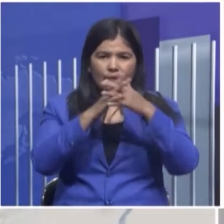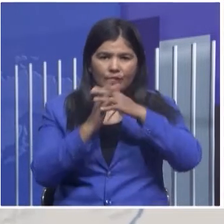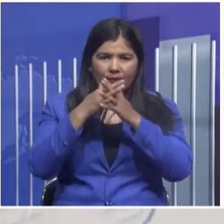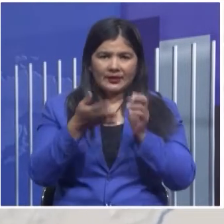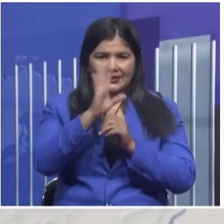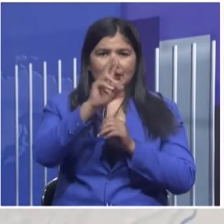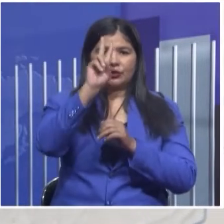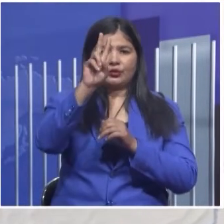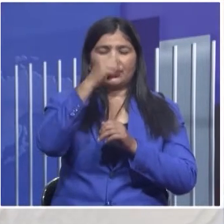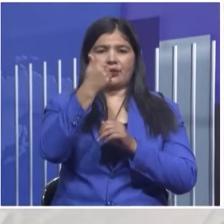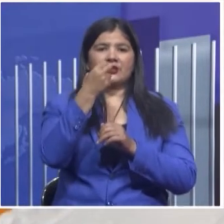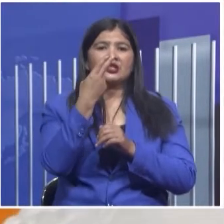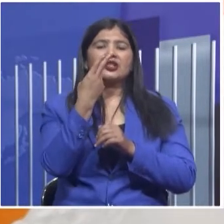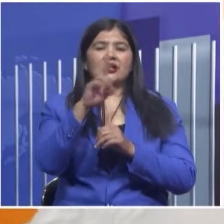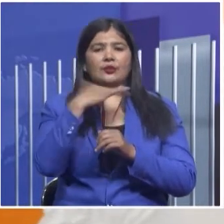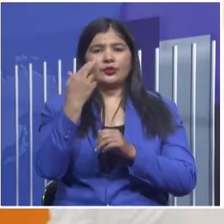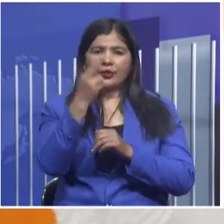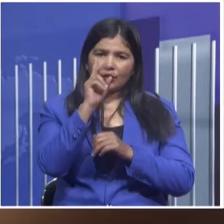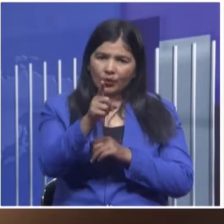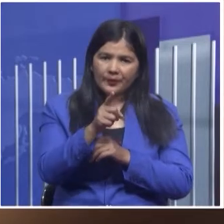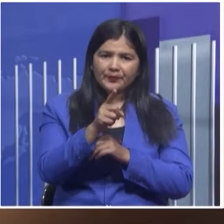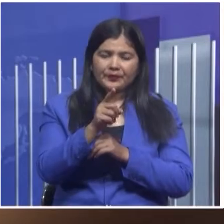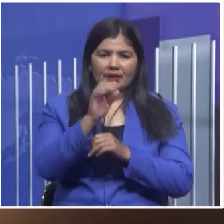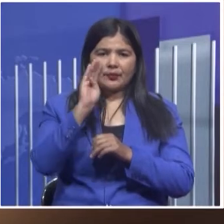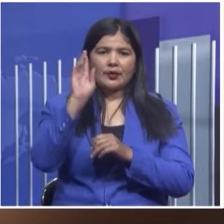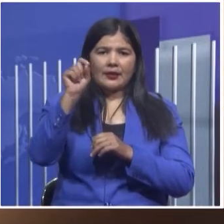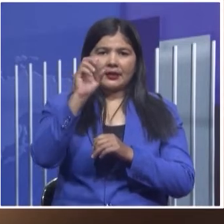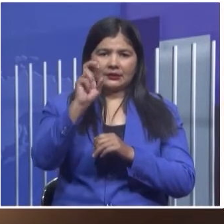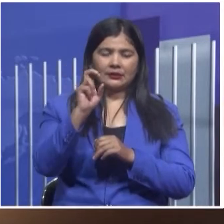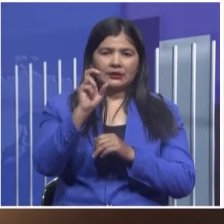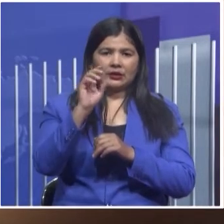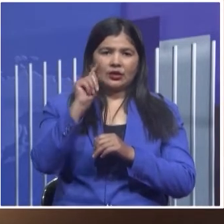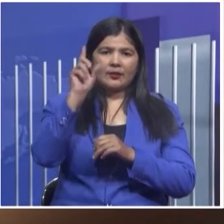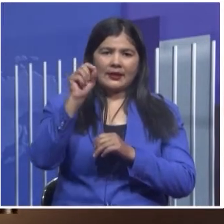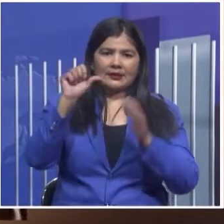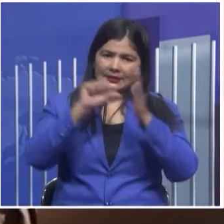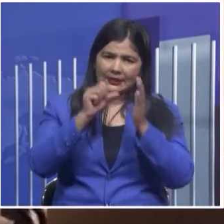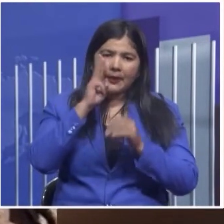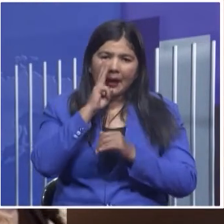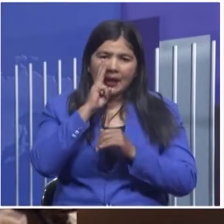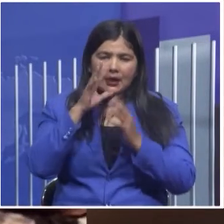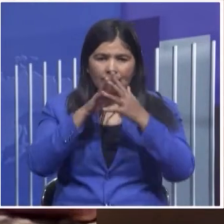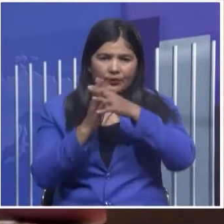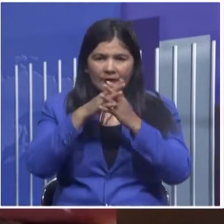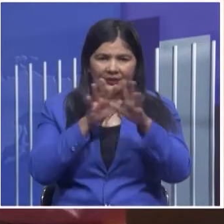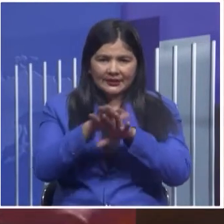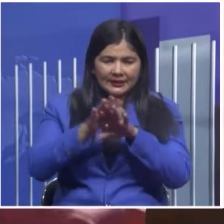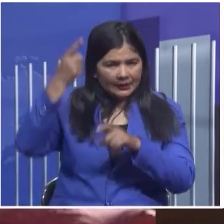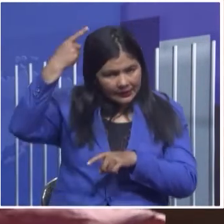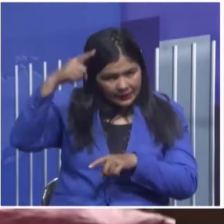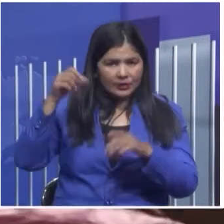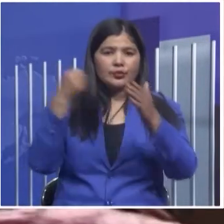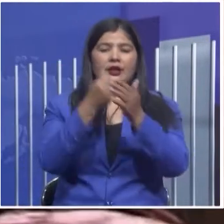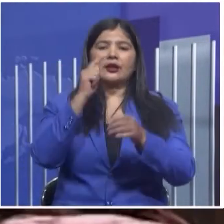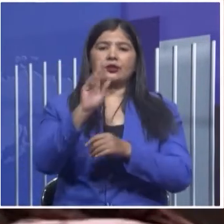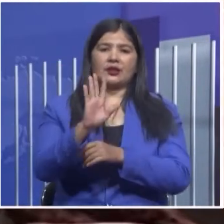जाँदा 26 मृत्यु भएको हो। बादगिस प्रान्तको कादिस जिल्लामा भूकम्पले धेरै क्षति पुर्याएको छ।